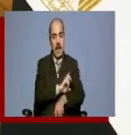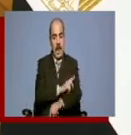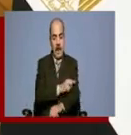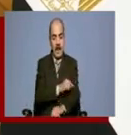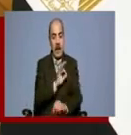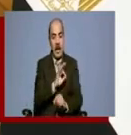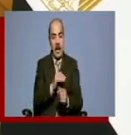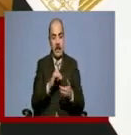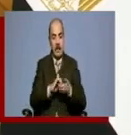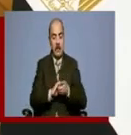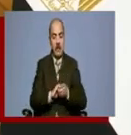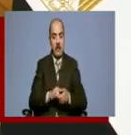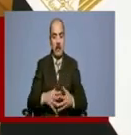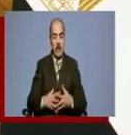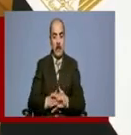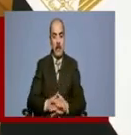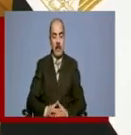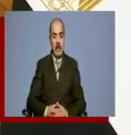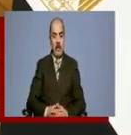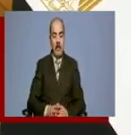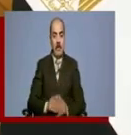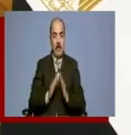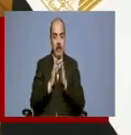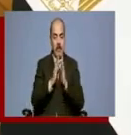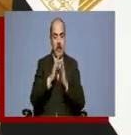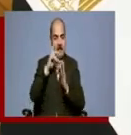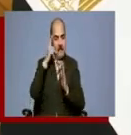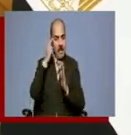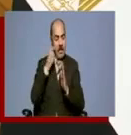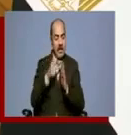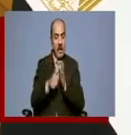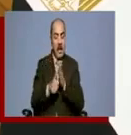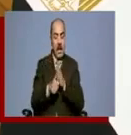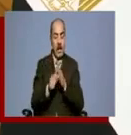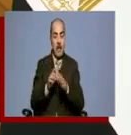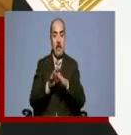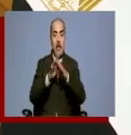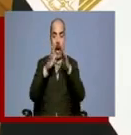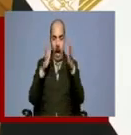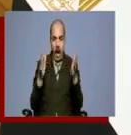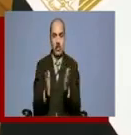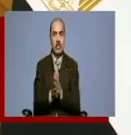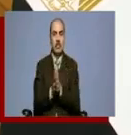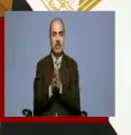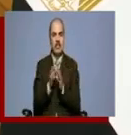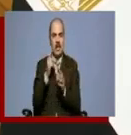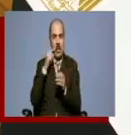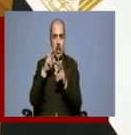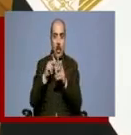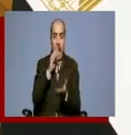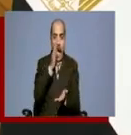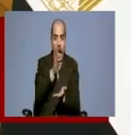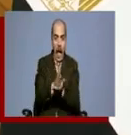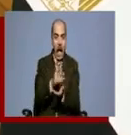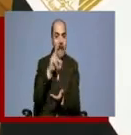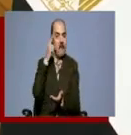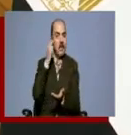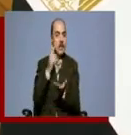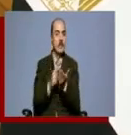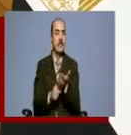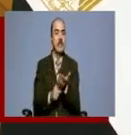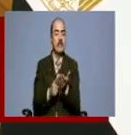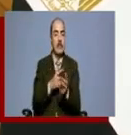هو بيواجه بمعلومات تانيه فيبدا يكون رؤيه تانيه فبيع ان في حاجه اسمها فلسطين ايوه لو خد النظره الاحاديه لكنها